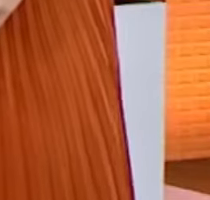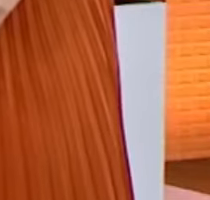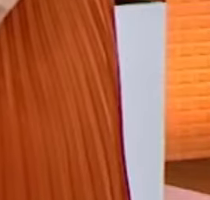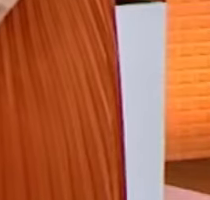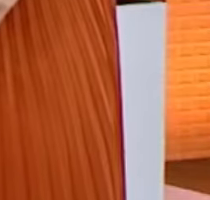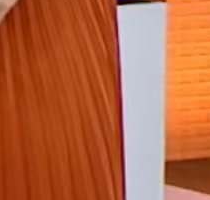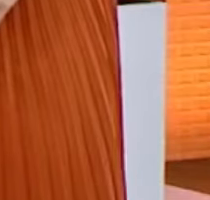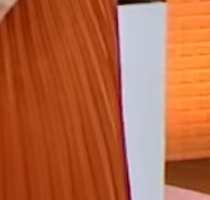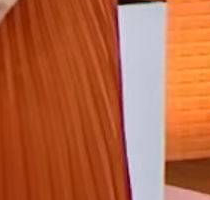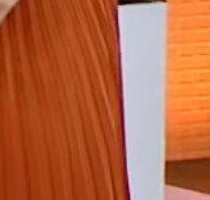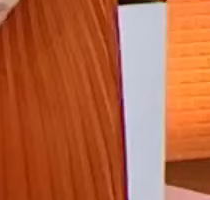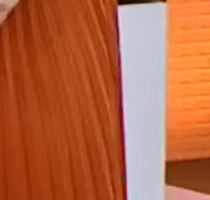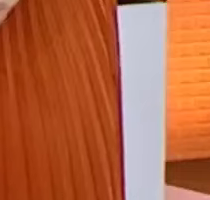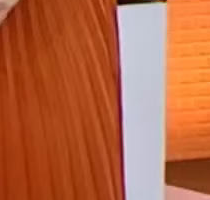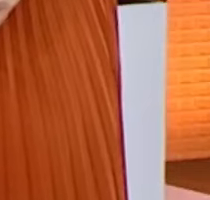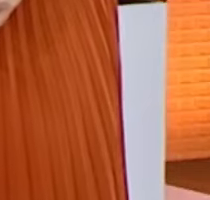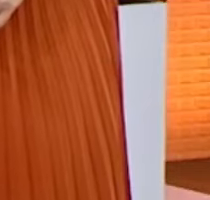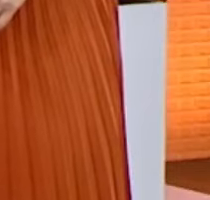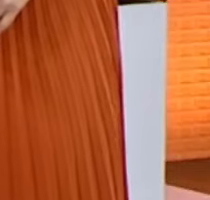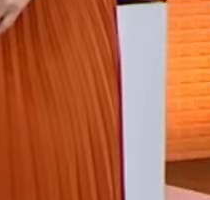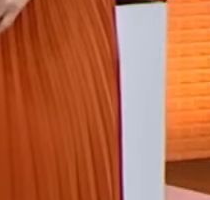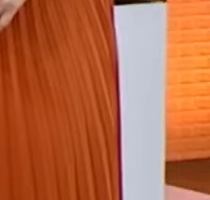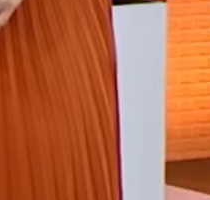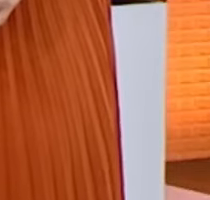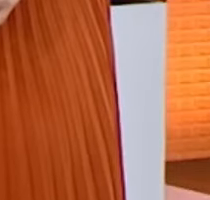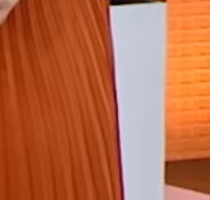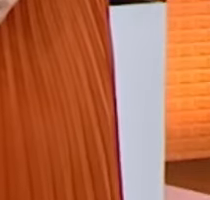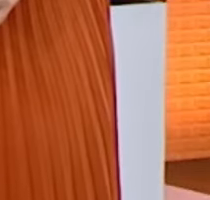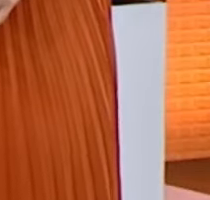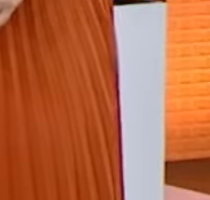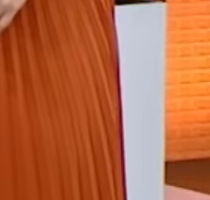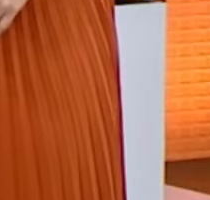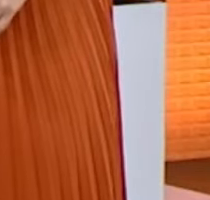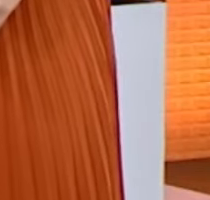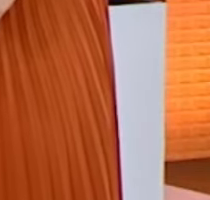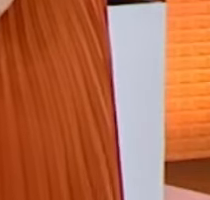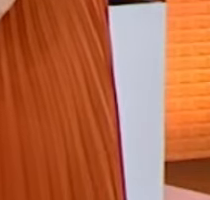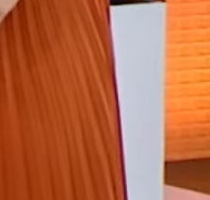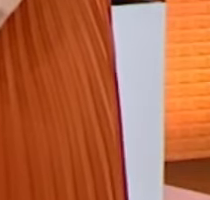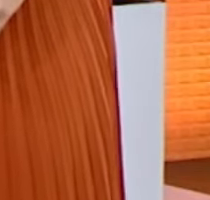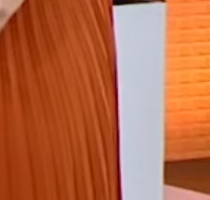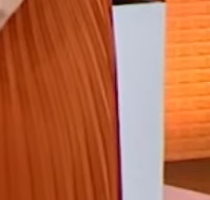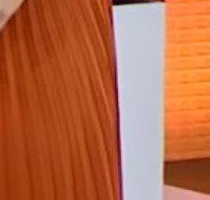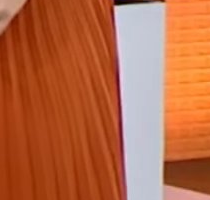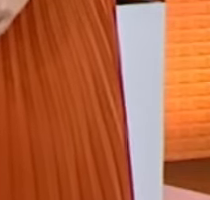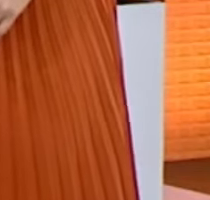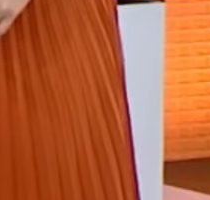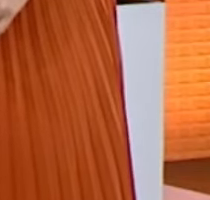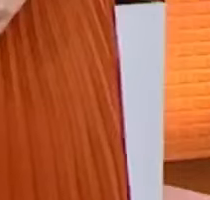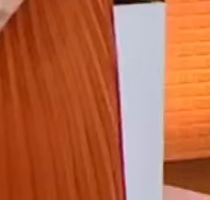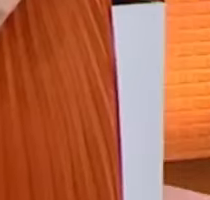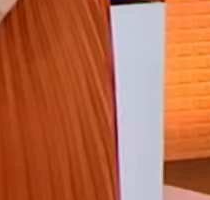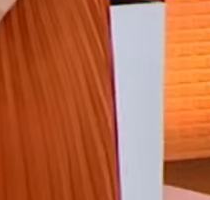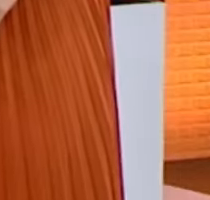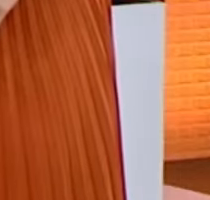para una ka sa mga balita, mag-subscribe sa GMA Integrated News sa YouTube. Sa mga kapuso abroad, subaybayan